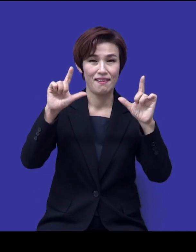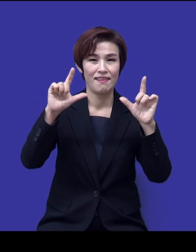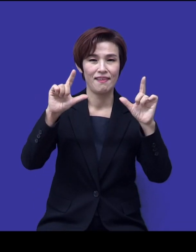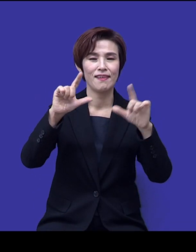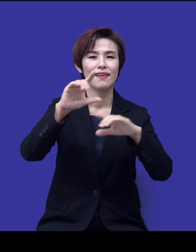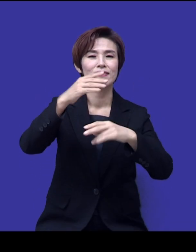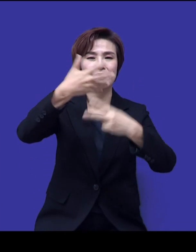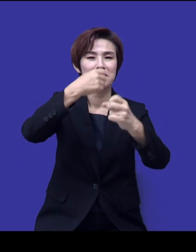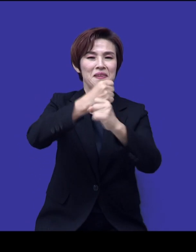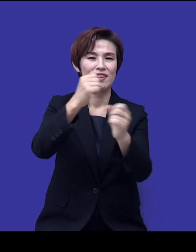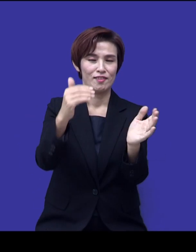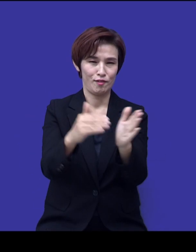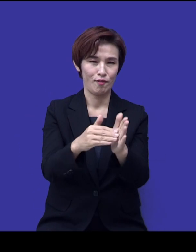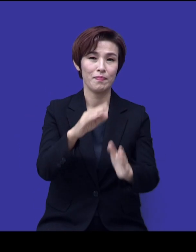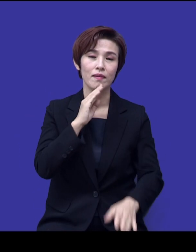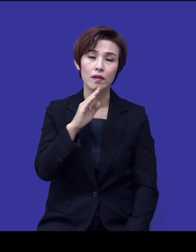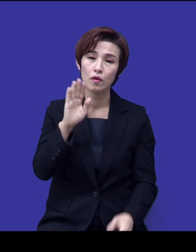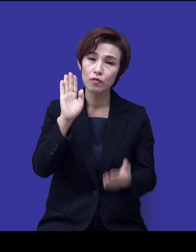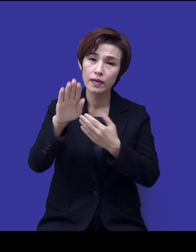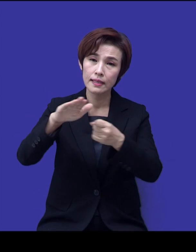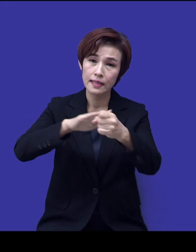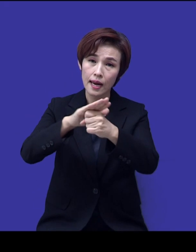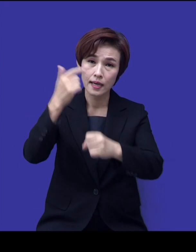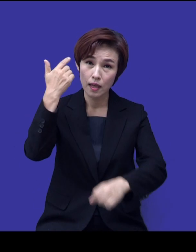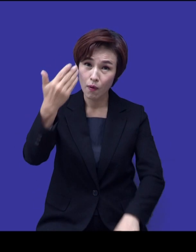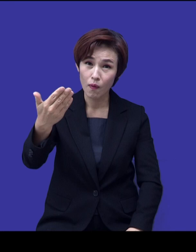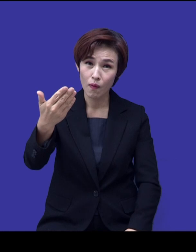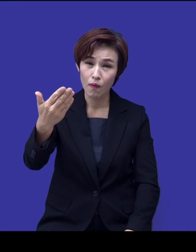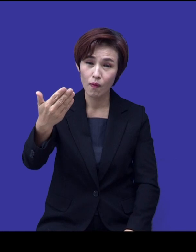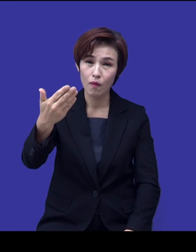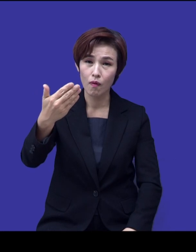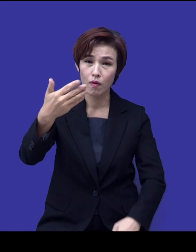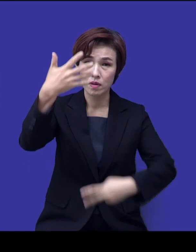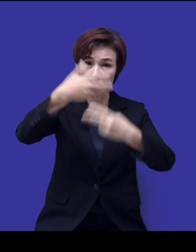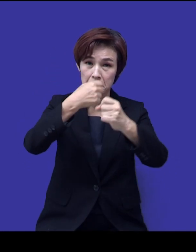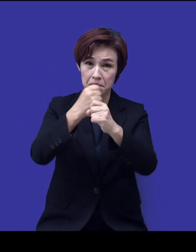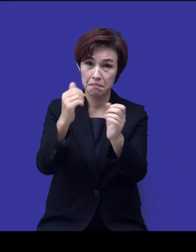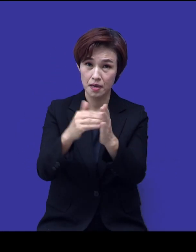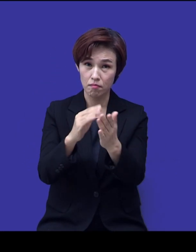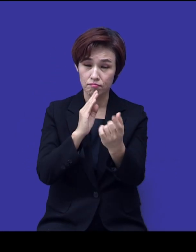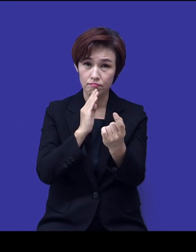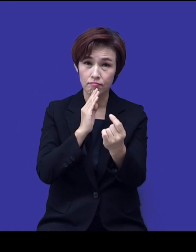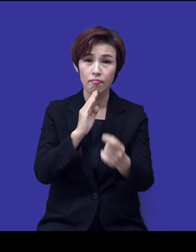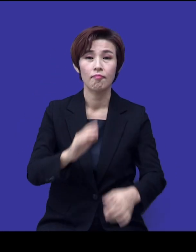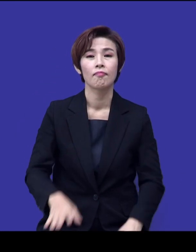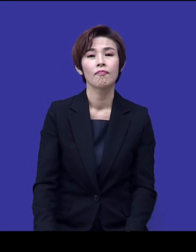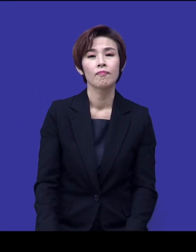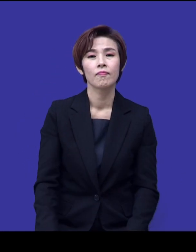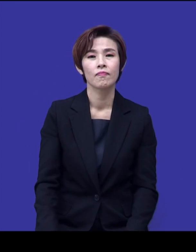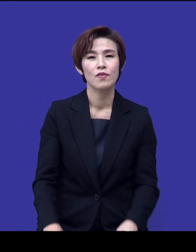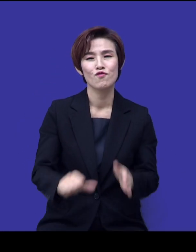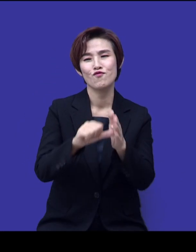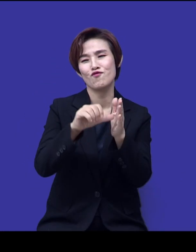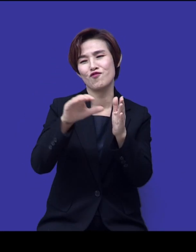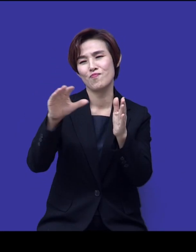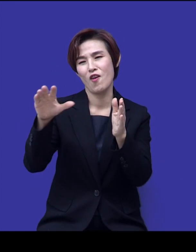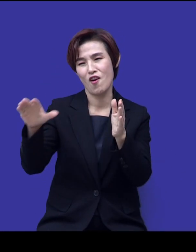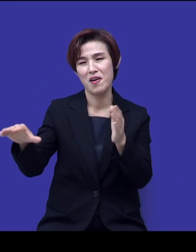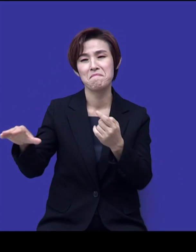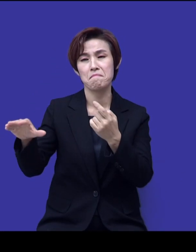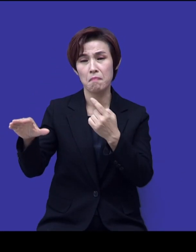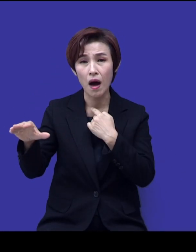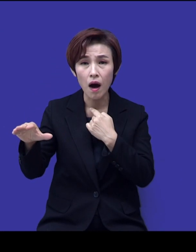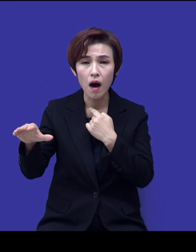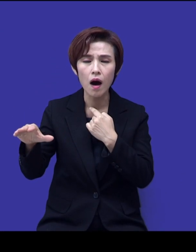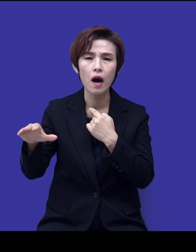그리고 그 이후에 또 사랑하세요라는 작품도 예 하셨었고. 그 이후에 이렇게 유명 PD이셨는데 이제